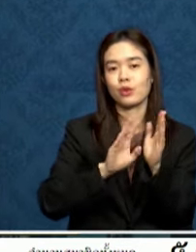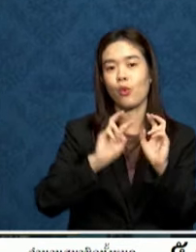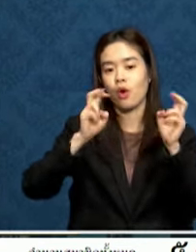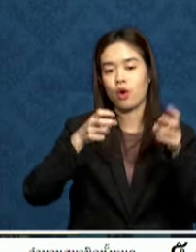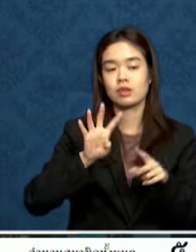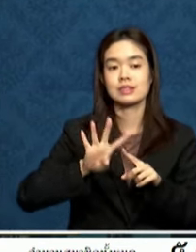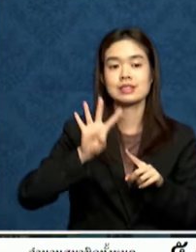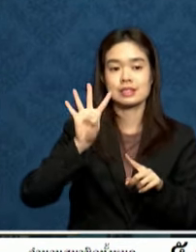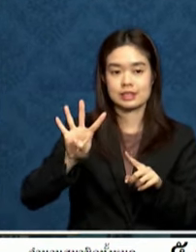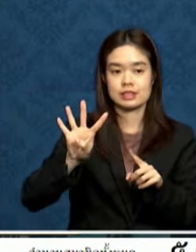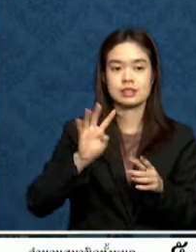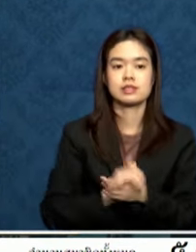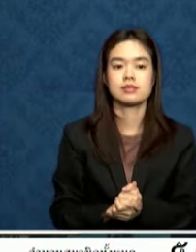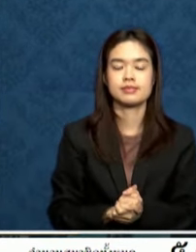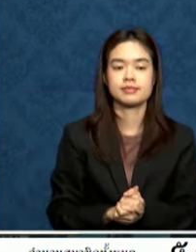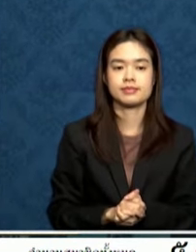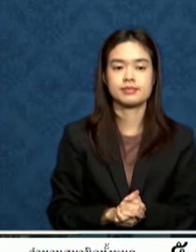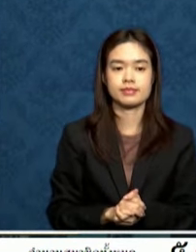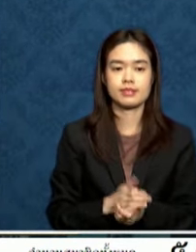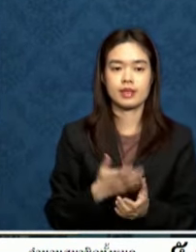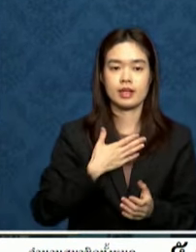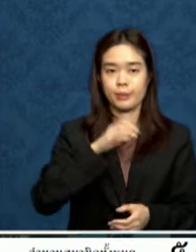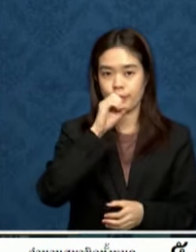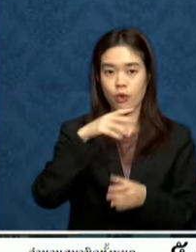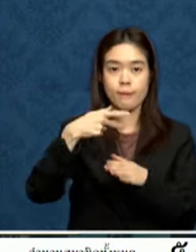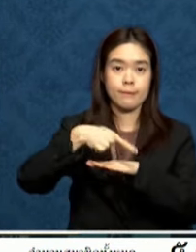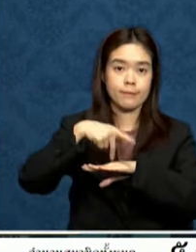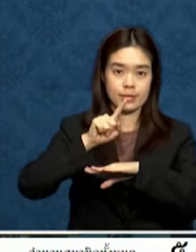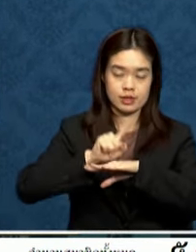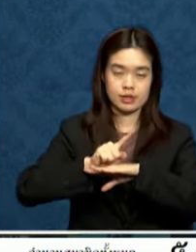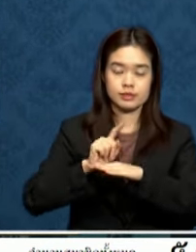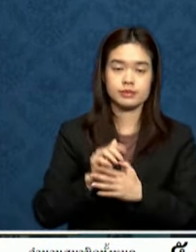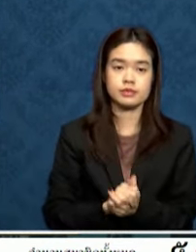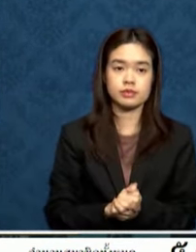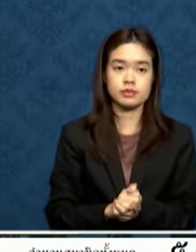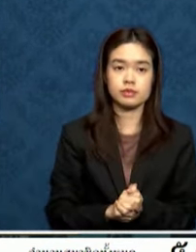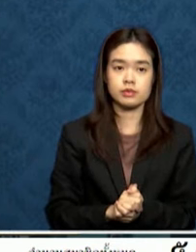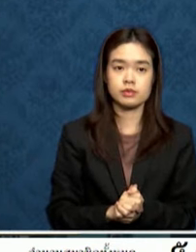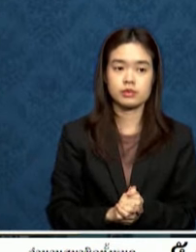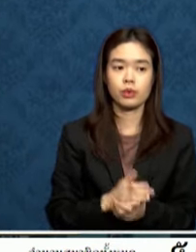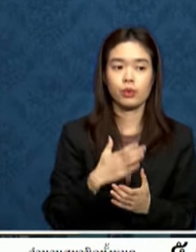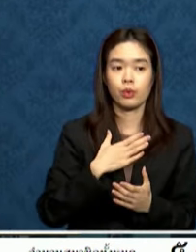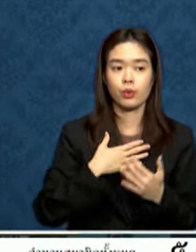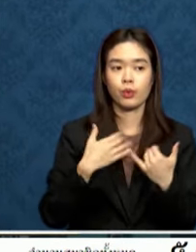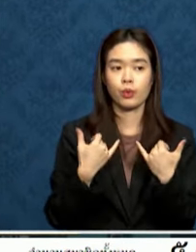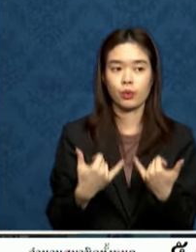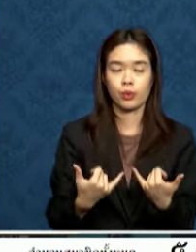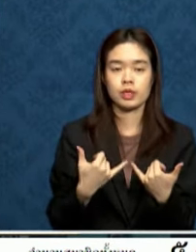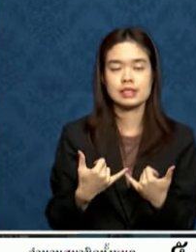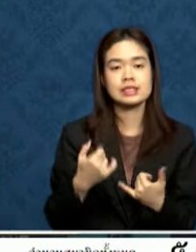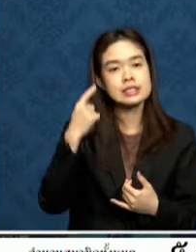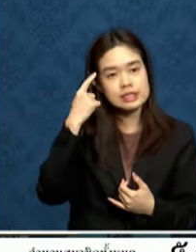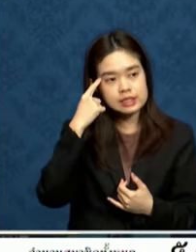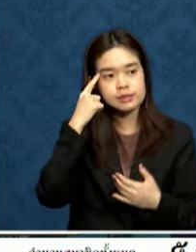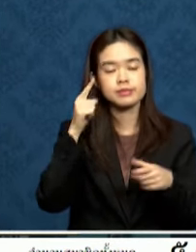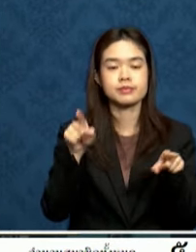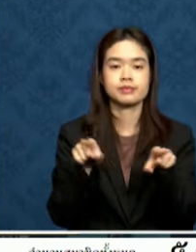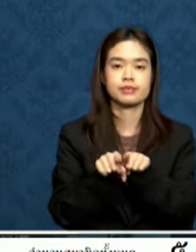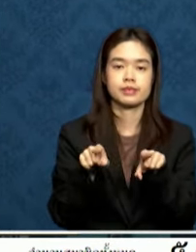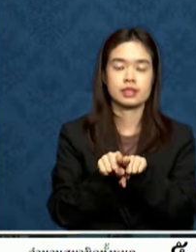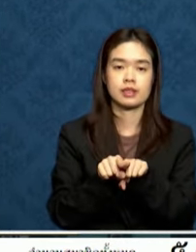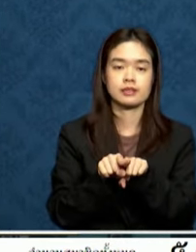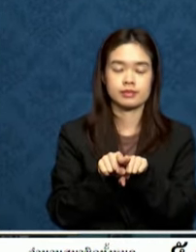ครับผมเรียนท่านประธานนะครับว่าการที่พรรคไทยสร้างไทยในวันนี้เราเห็นด้วยเป็นอย่าง